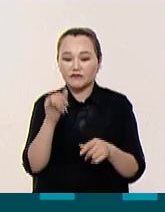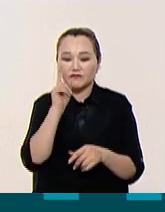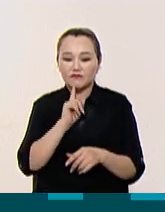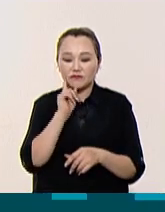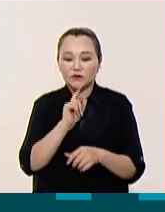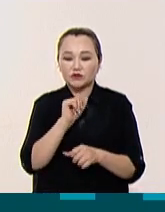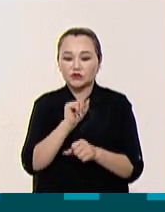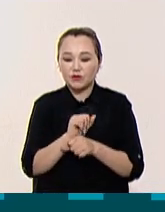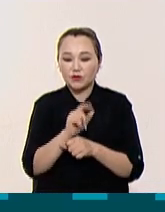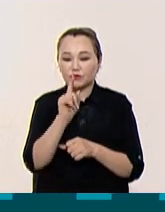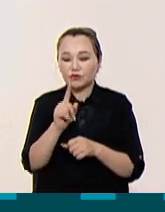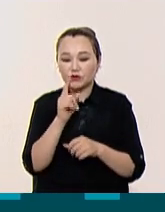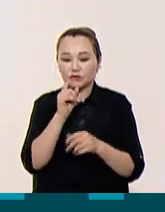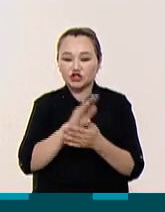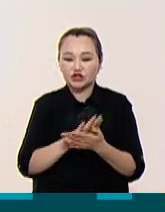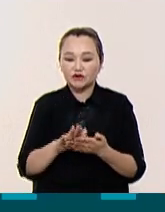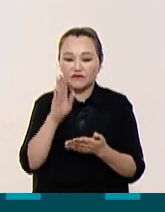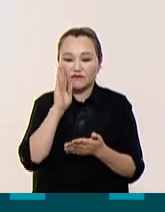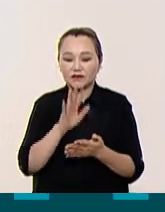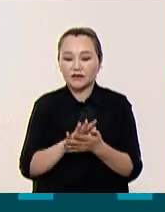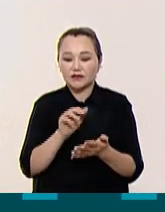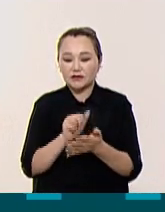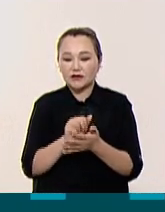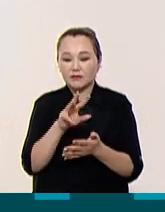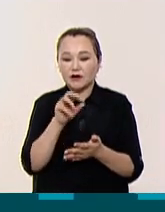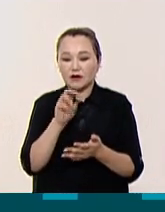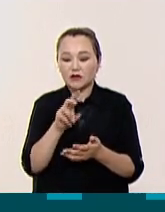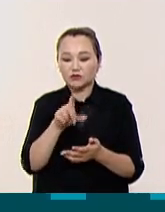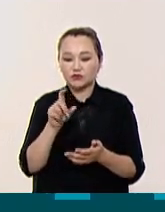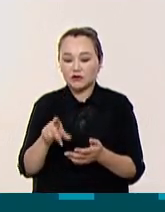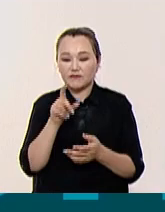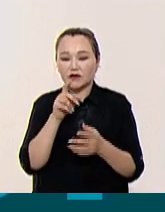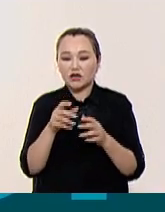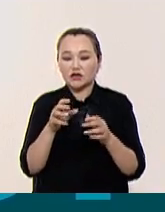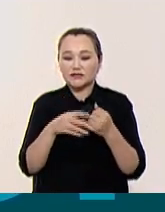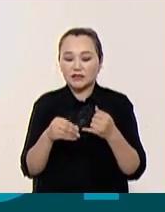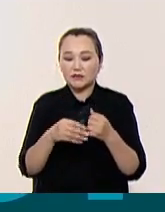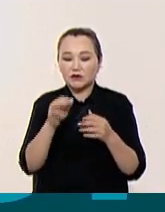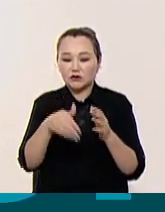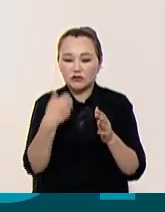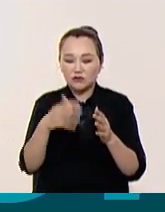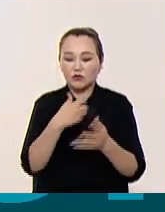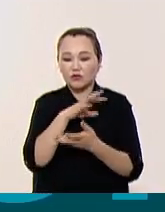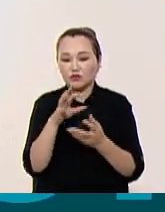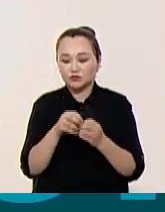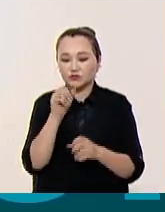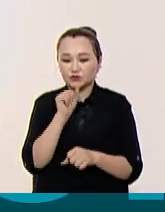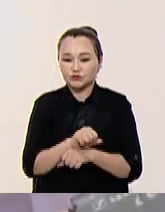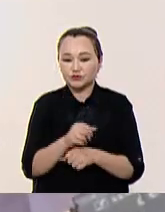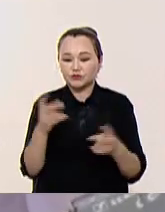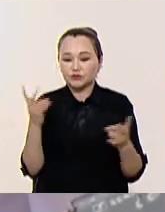уақытша тоқтатқан. Дегенмен таза суымызды бұзды деген Марал азаматтары жерді бұрғылау жұмысын мүлдем тоқтатсын деп